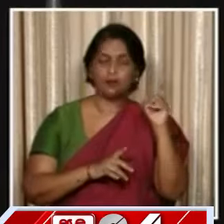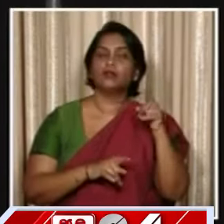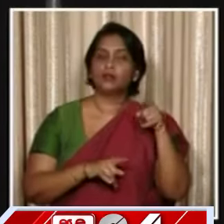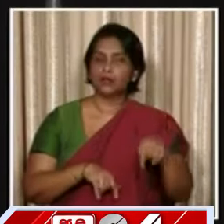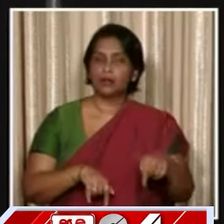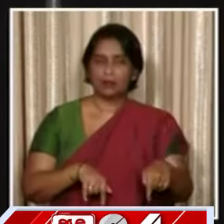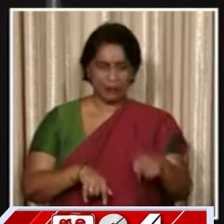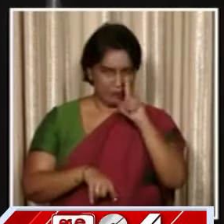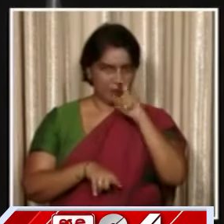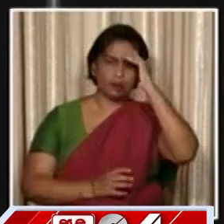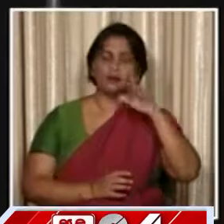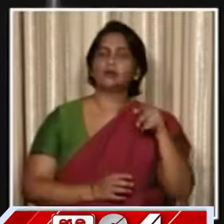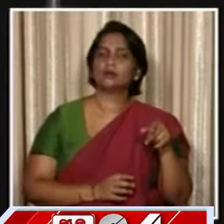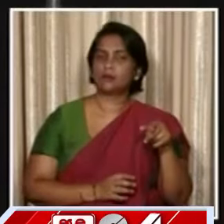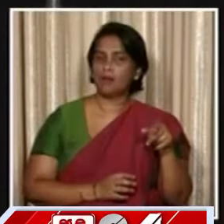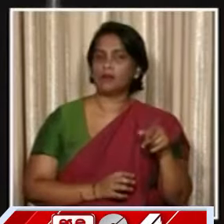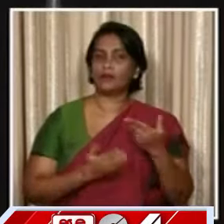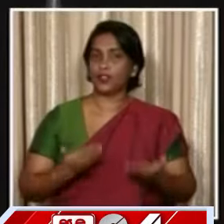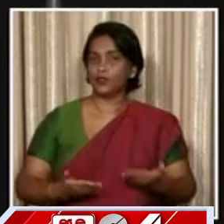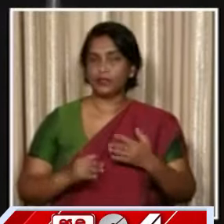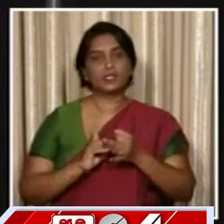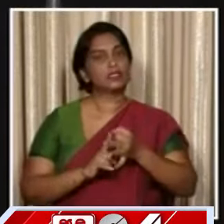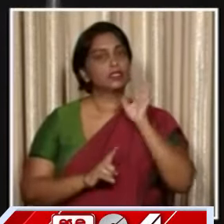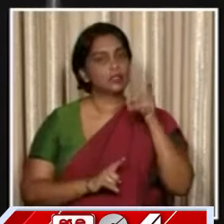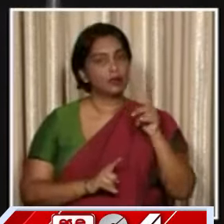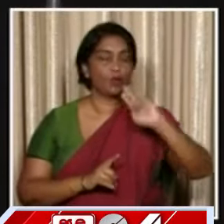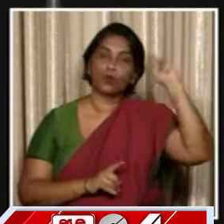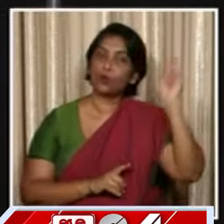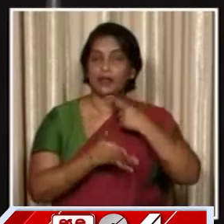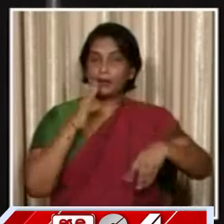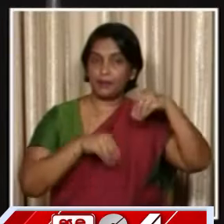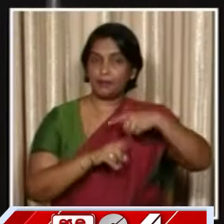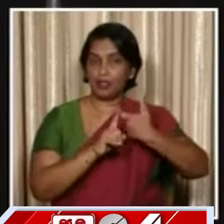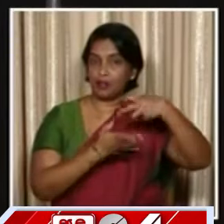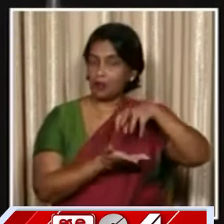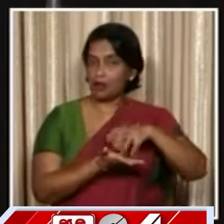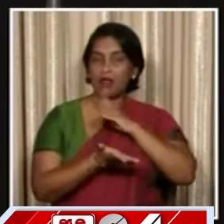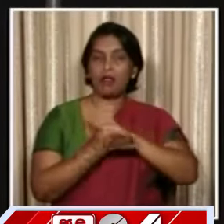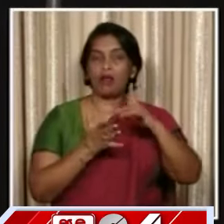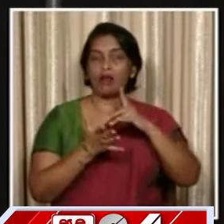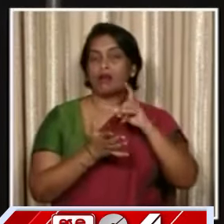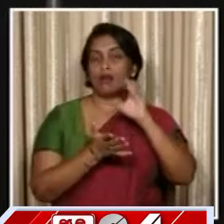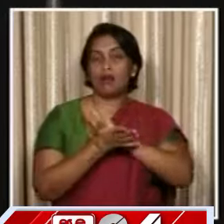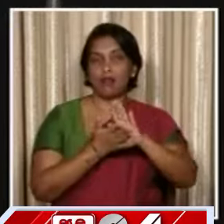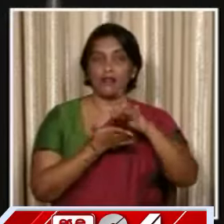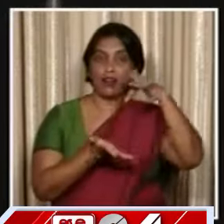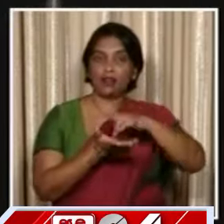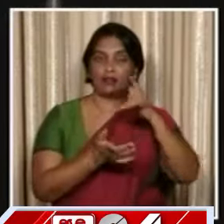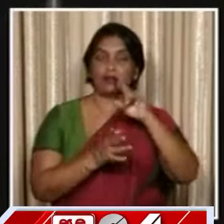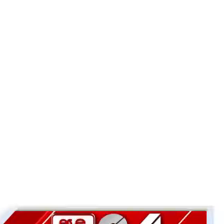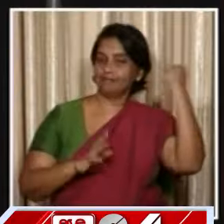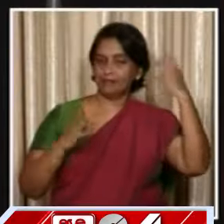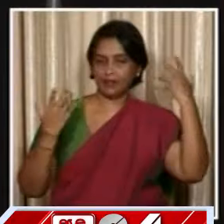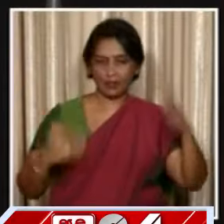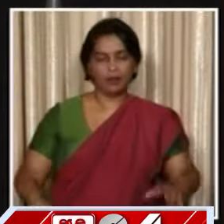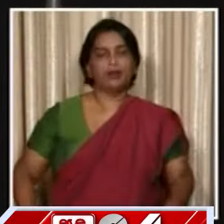මාසේ සැප්තැම්බර් මාසේ පළවෙනිදා වර්තමාන ජනාධිපතිතුමාගේ ජයග්‍රහණය සඳහා හලාවත නගර මැදට එතුමාව ගෙනල්ලා දවන්ත රැලියක්